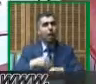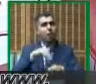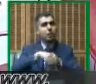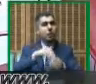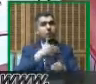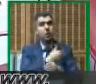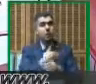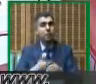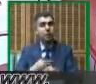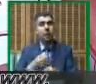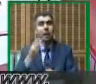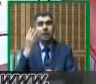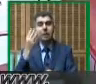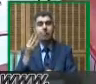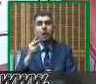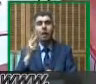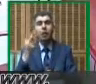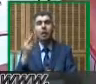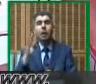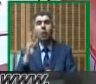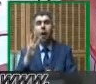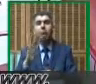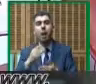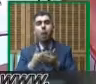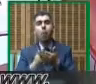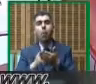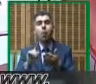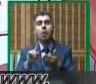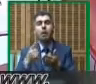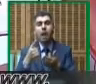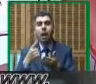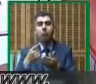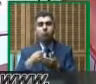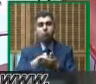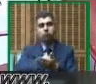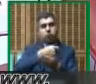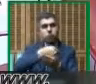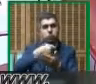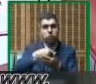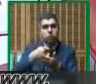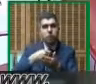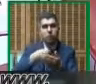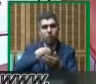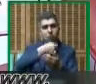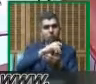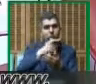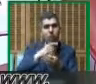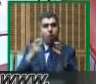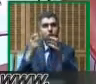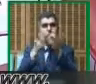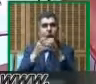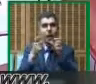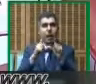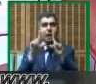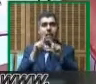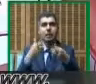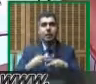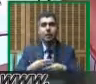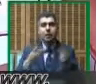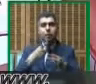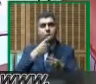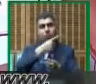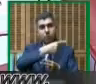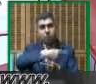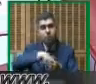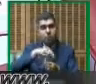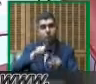343 مليون درهم خرجت من صندوق النهوض بمشهد السمعي البصري لفائده الشركه الوطنيه لاذاعه التلفزه. جزء منها نؤدي به